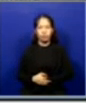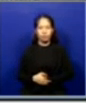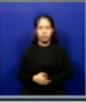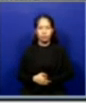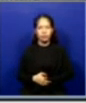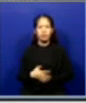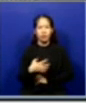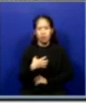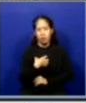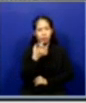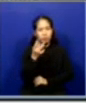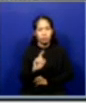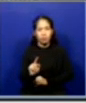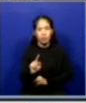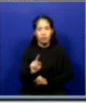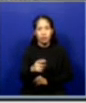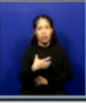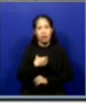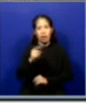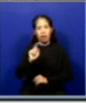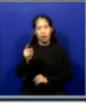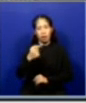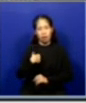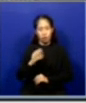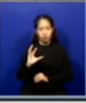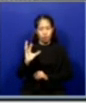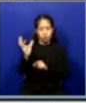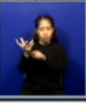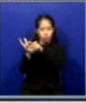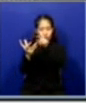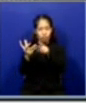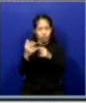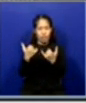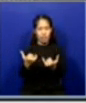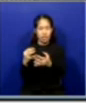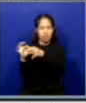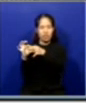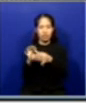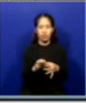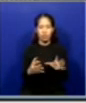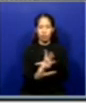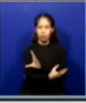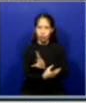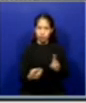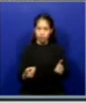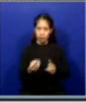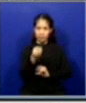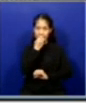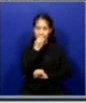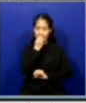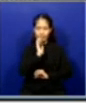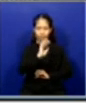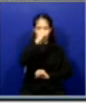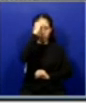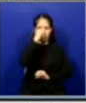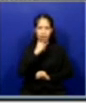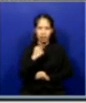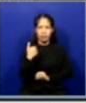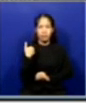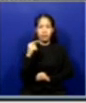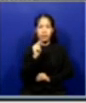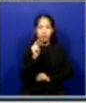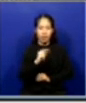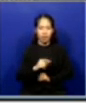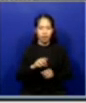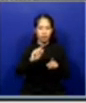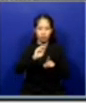ะไรในโลกใบนี้เกี่ยวกับวัฒนธรรมการกินของประเทศไทยกล้วยตากที่อร่อยที่สุด